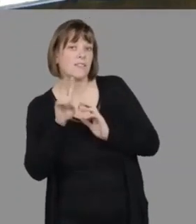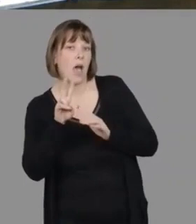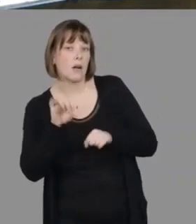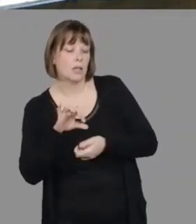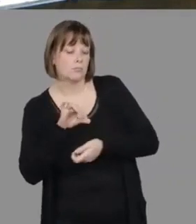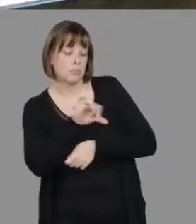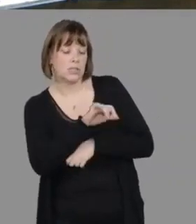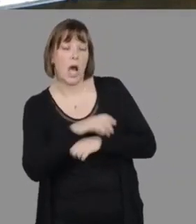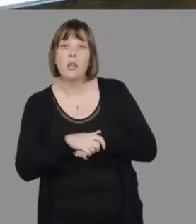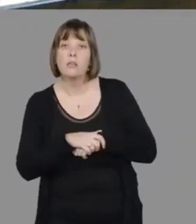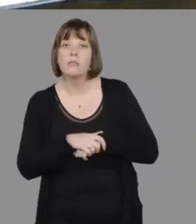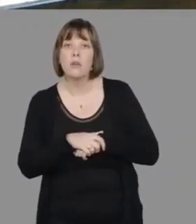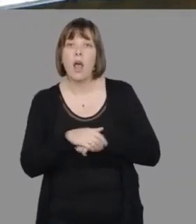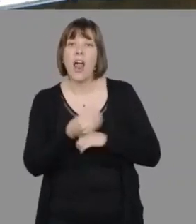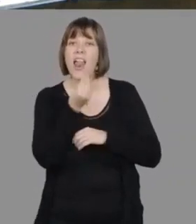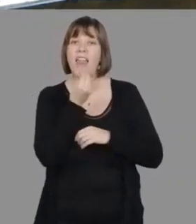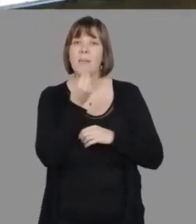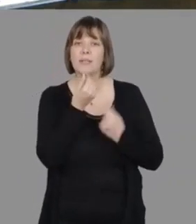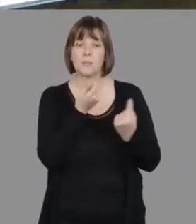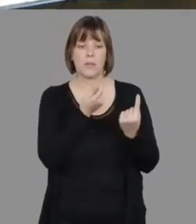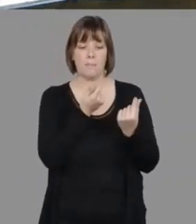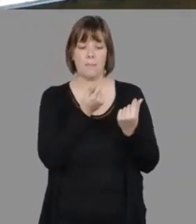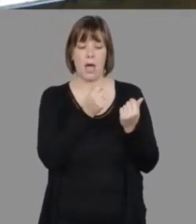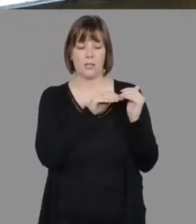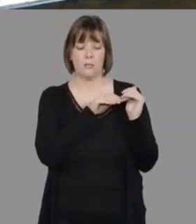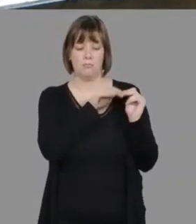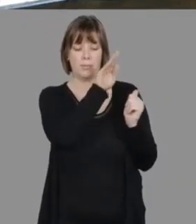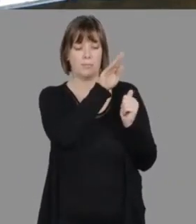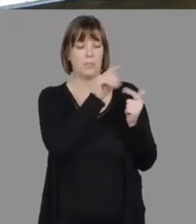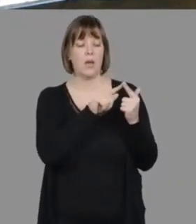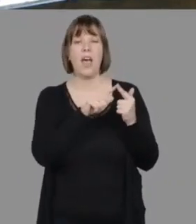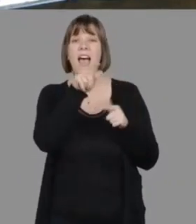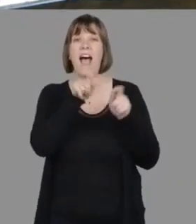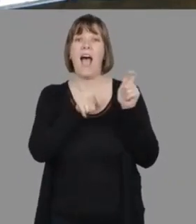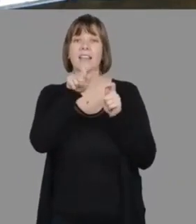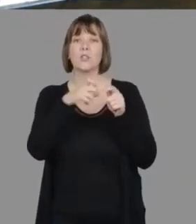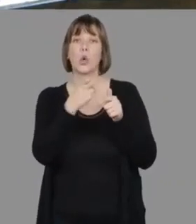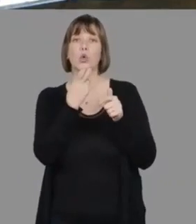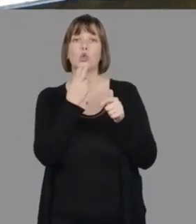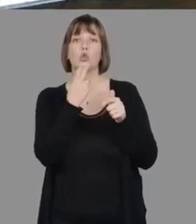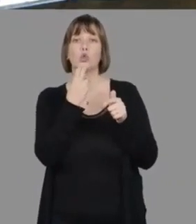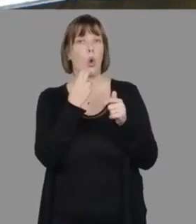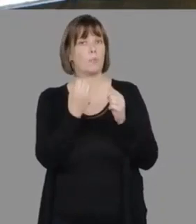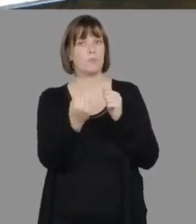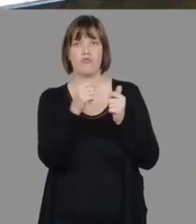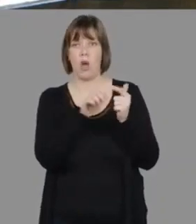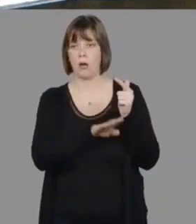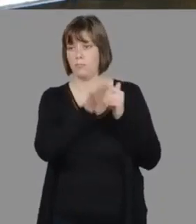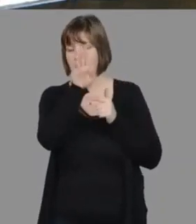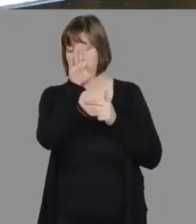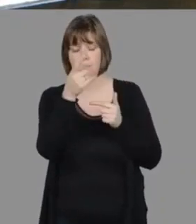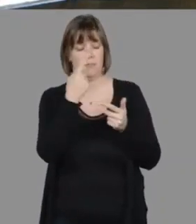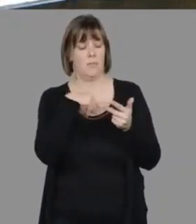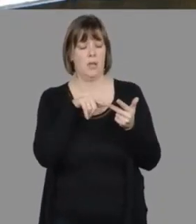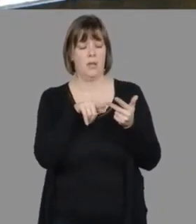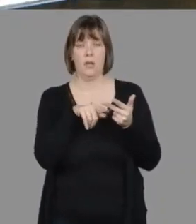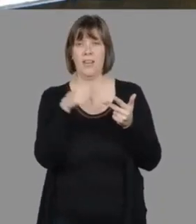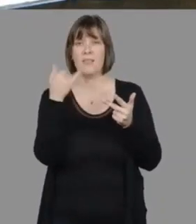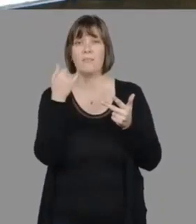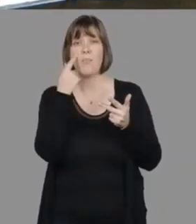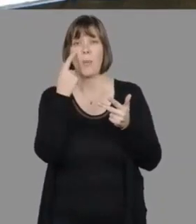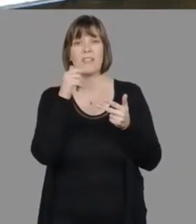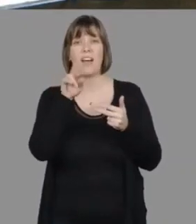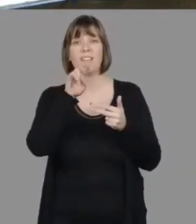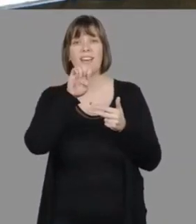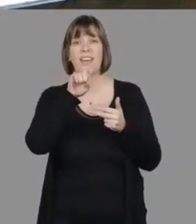Die Lebensmittelpreise steigen, die Kosten für Heizung und Strom sind stark angestiegen. Wir stehen vor einer